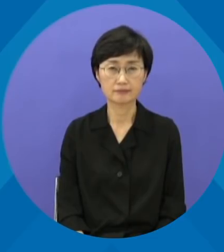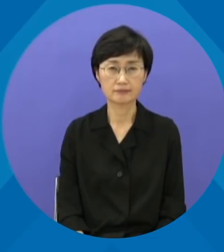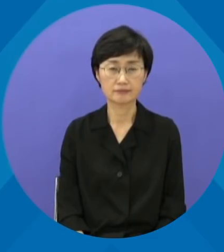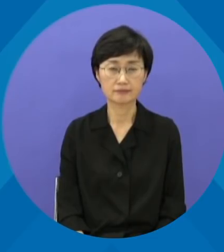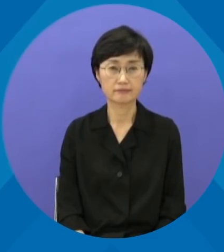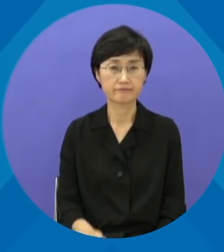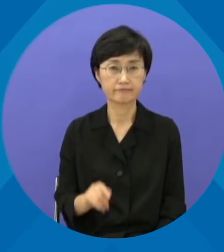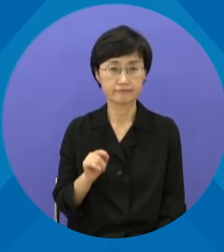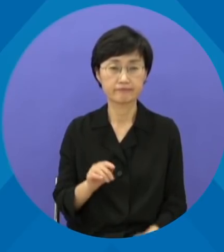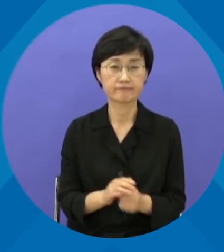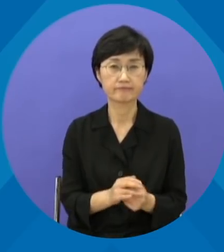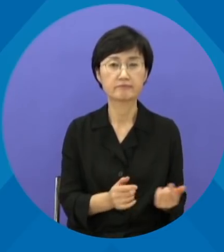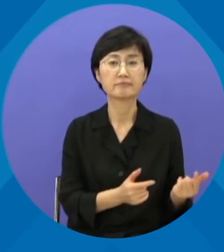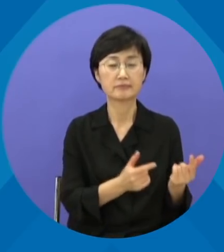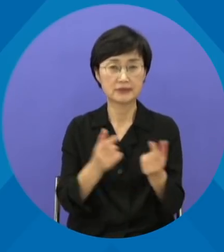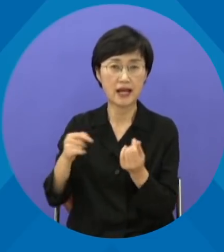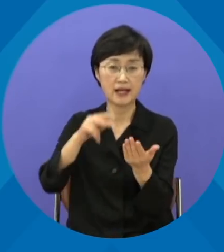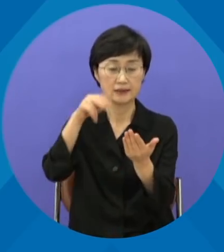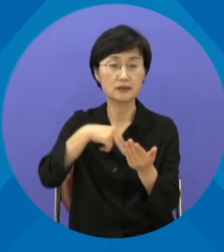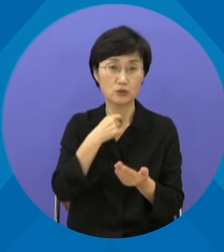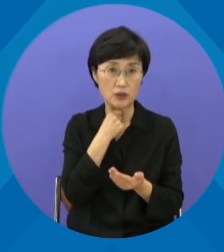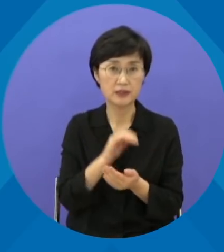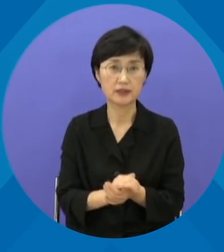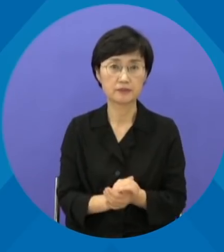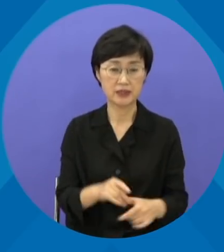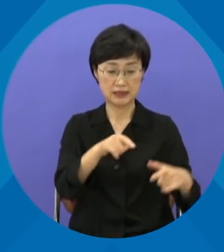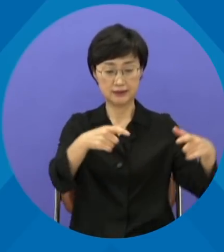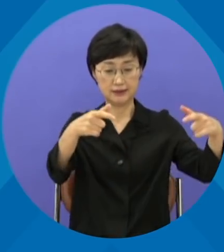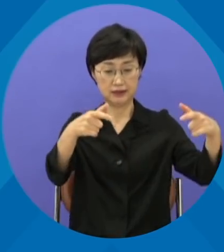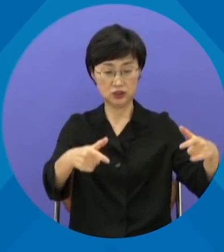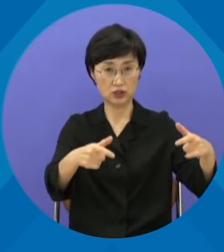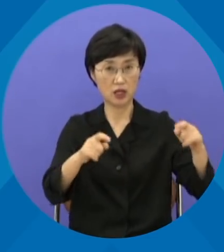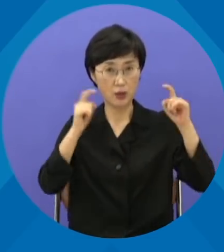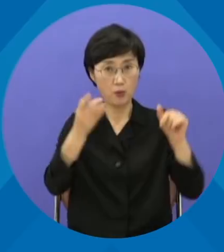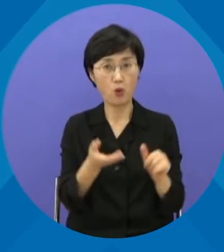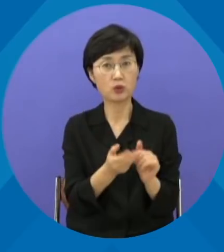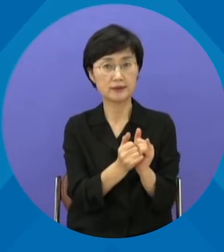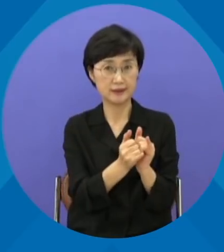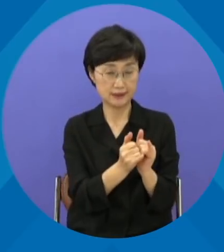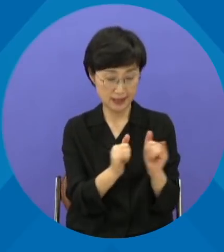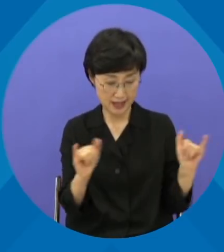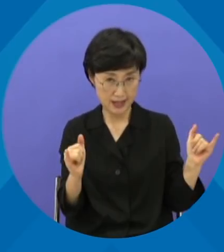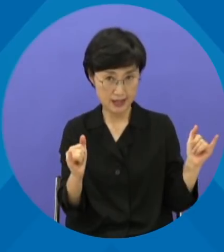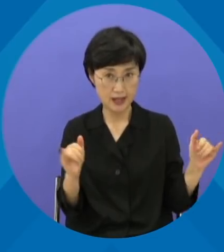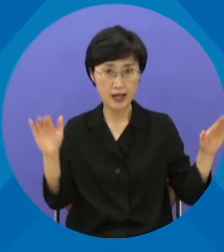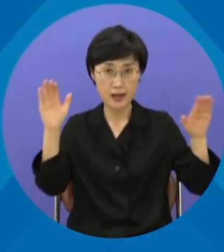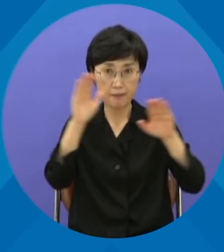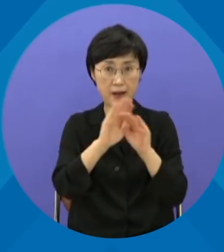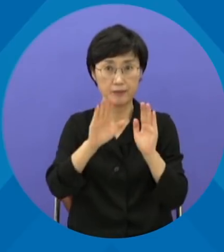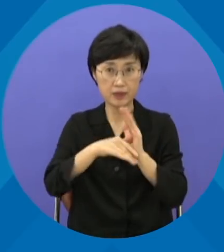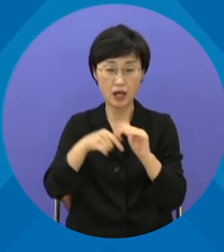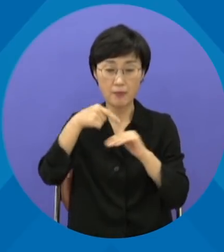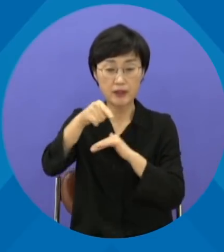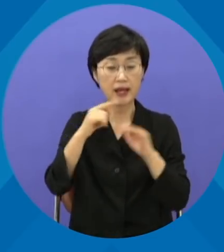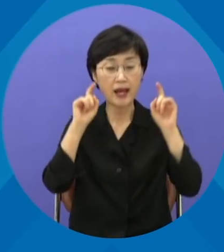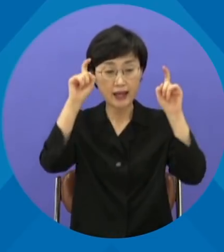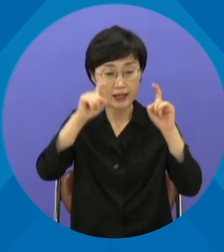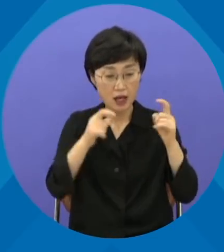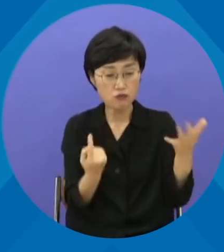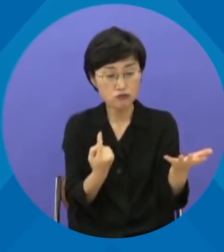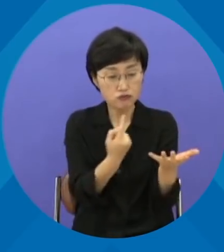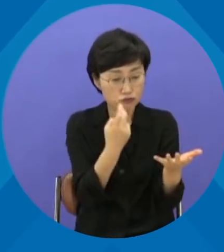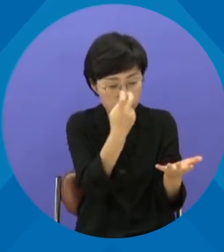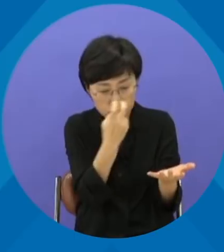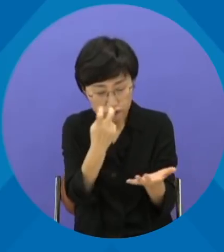누가복음 2장 8절 14절의 말씀을 다 같이 합독합니다. 그 지역에 목자들이 밤에 밖에서 자기 양떼를